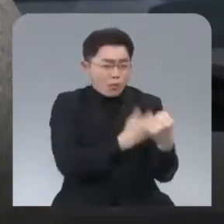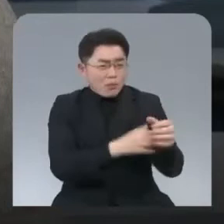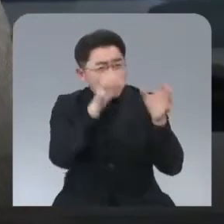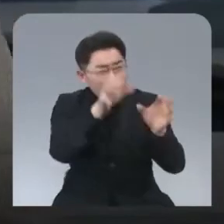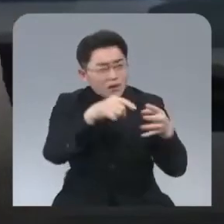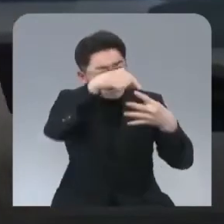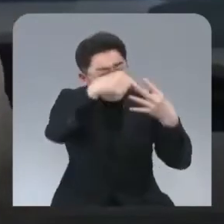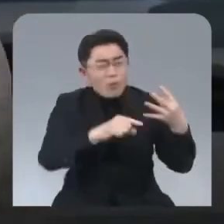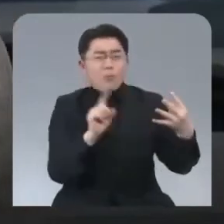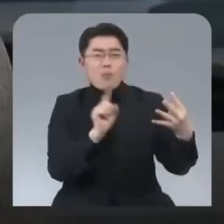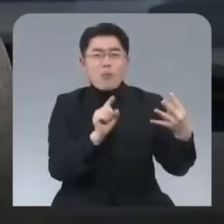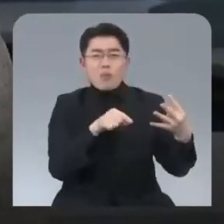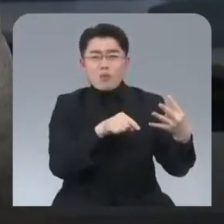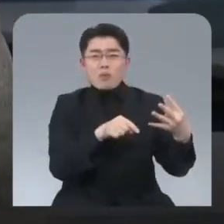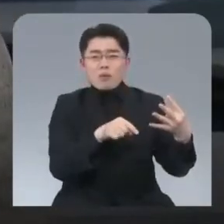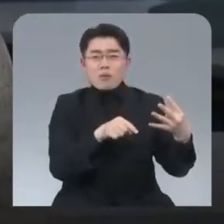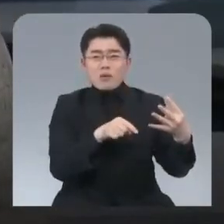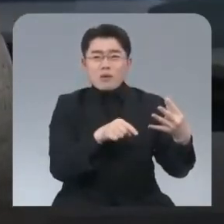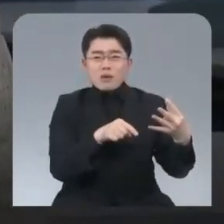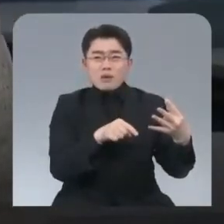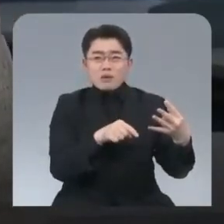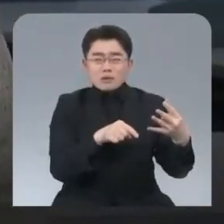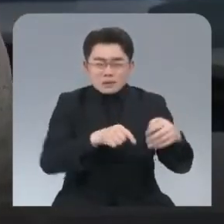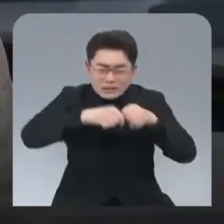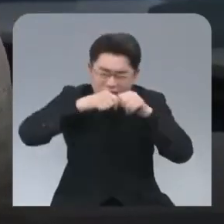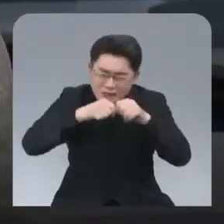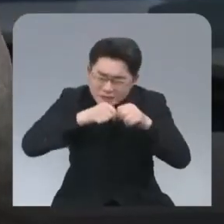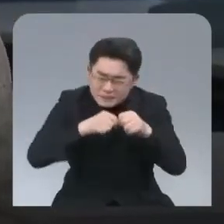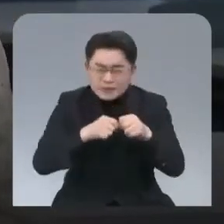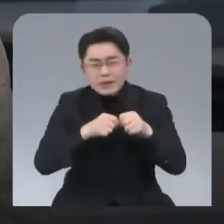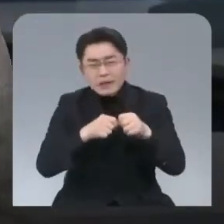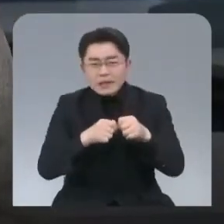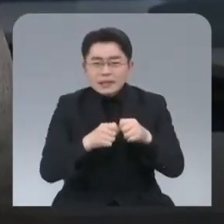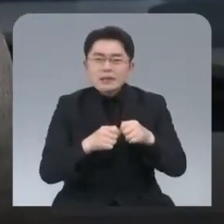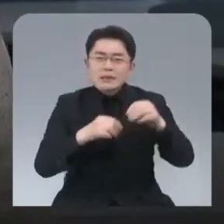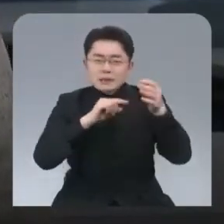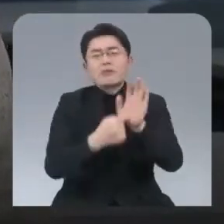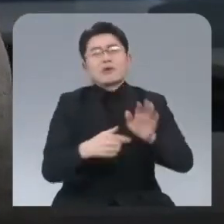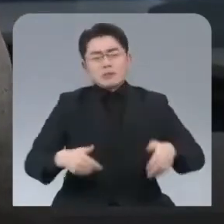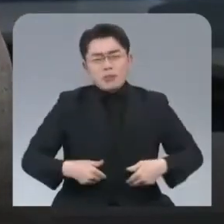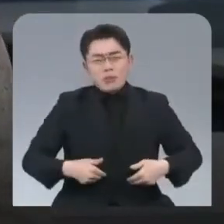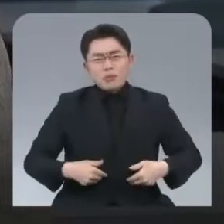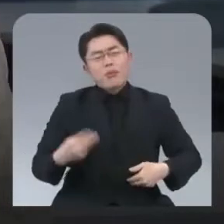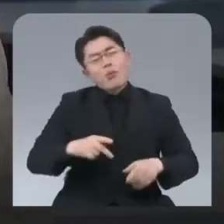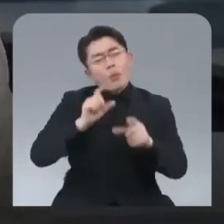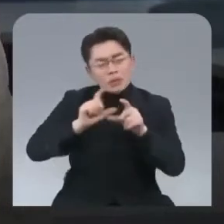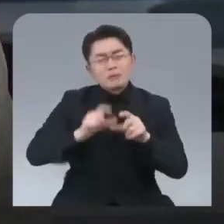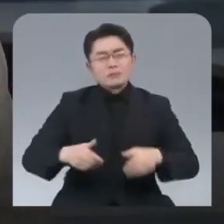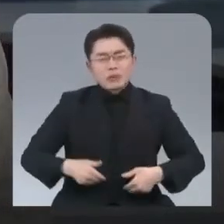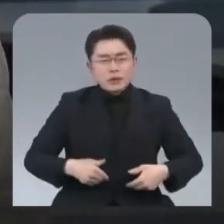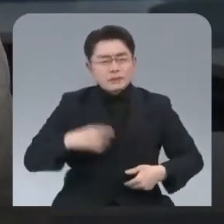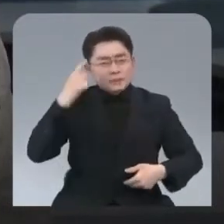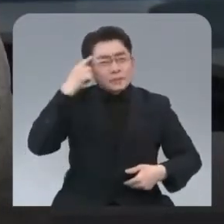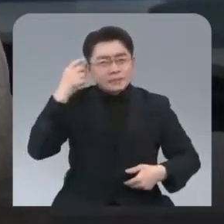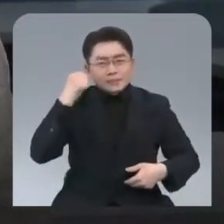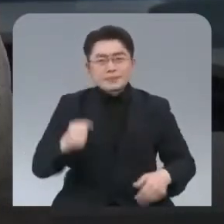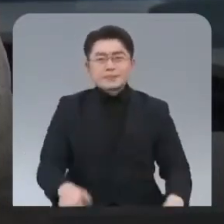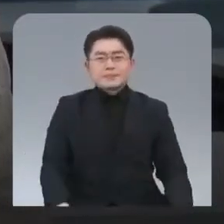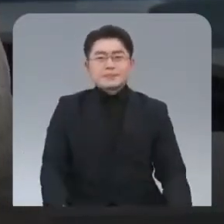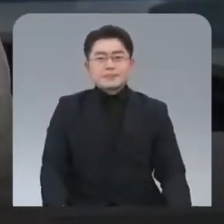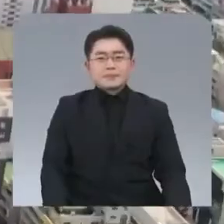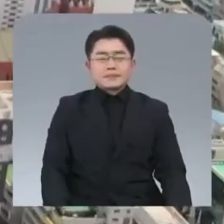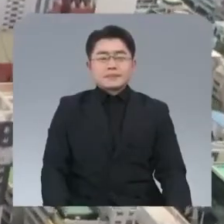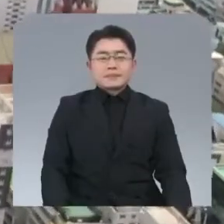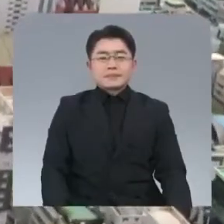그런 부분들이 조금 더 이제 심도있게 눈이 가 됐으면 고민이 되었으면 좋겠다라는 생각을 해보게